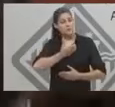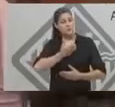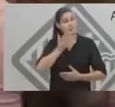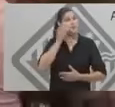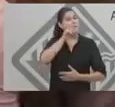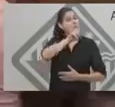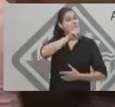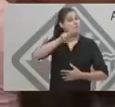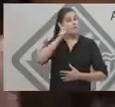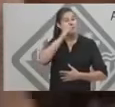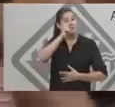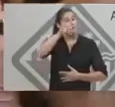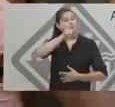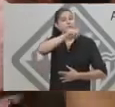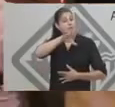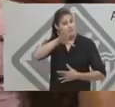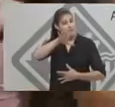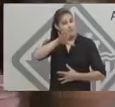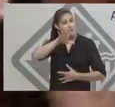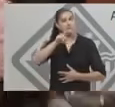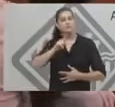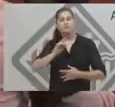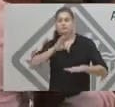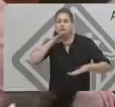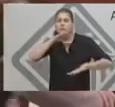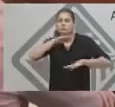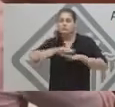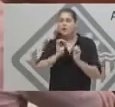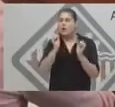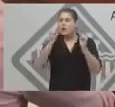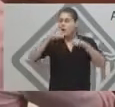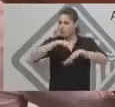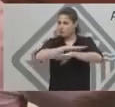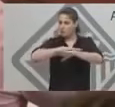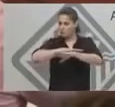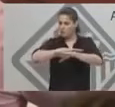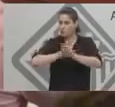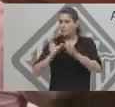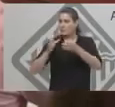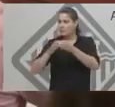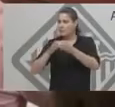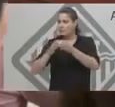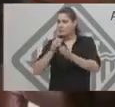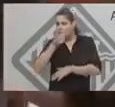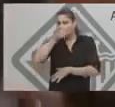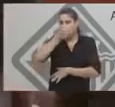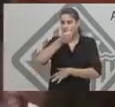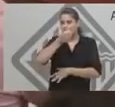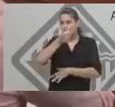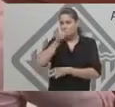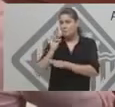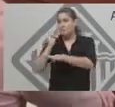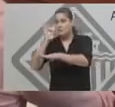dia 13 de juny de 2015, en compliment dels acords de govern assolits pel grup PSIP-PSOE Més per Palma i